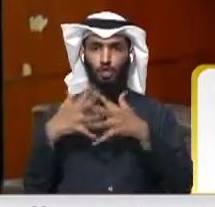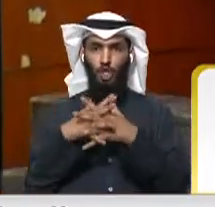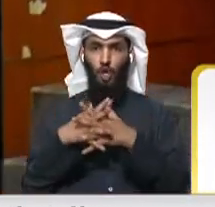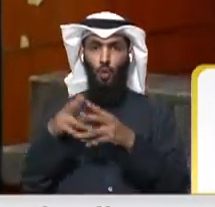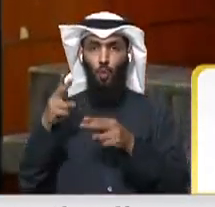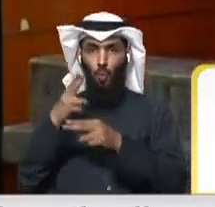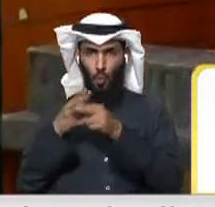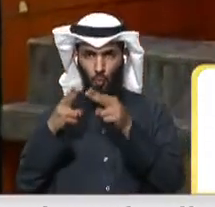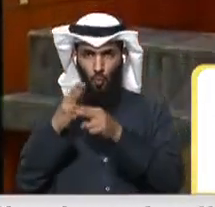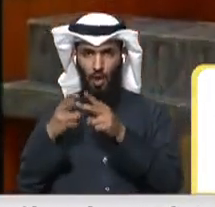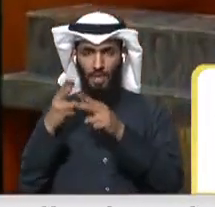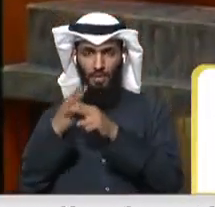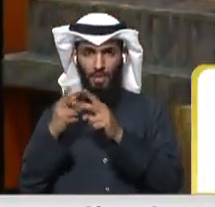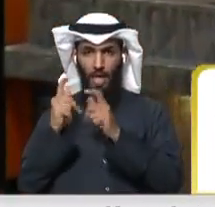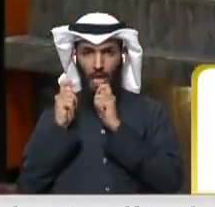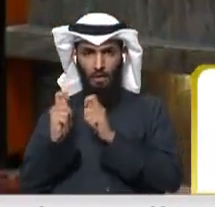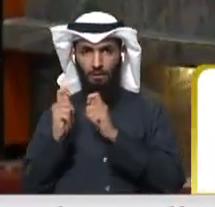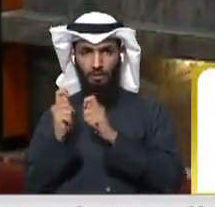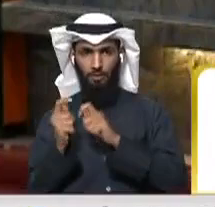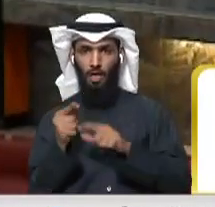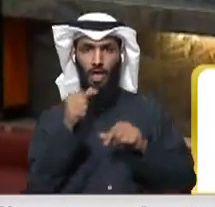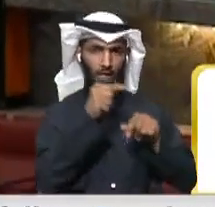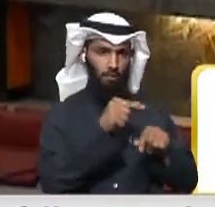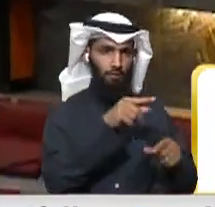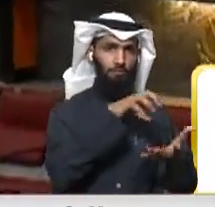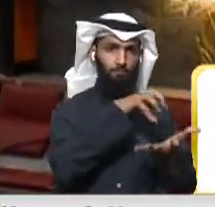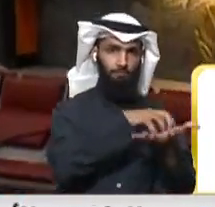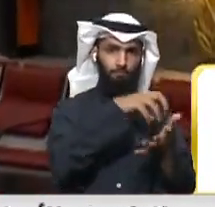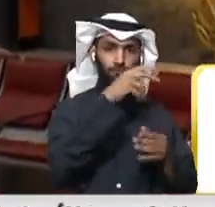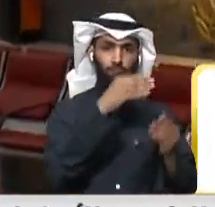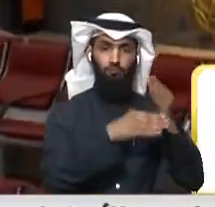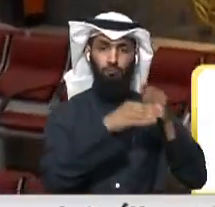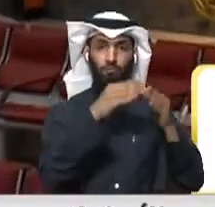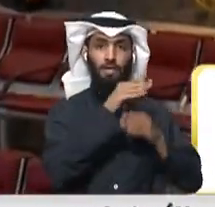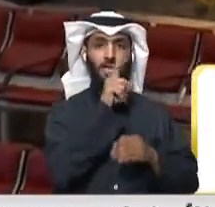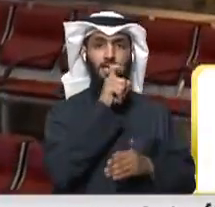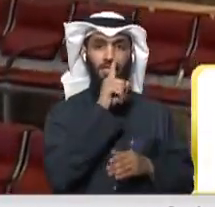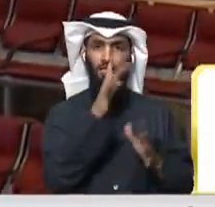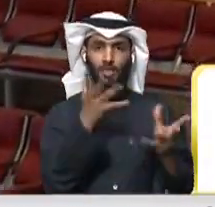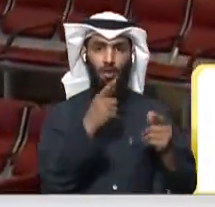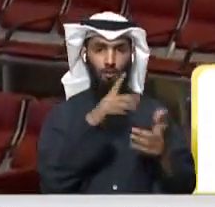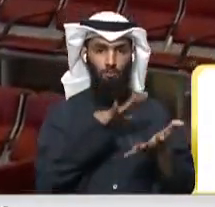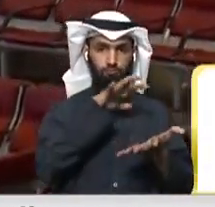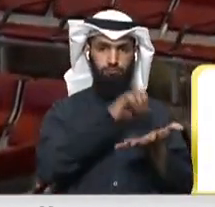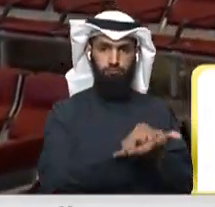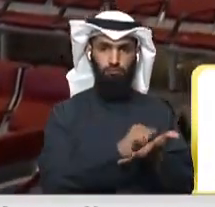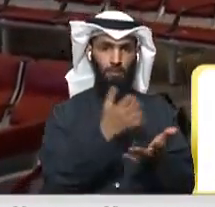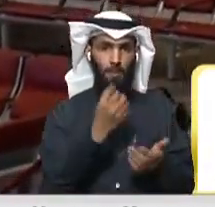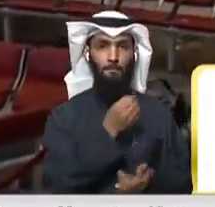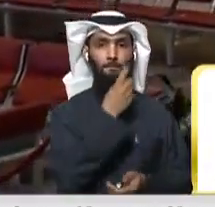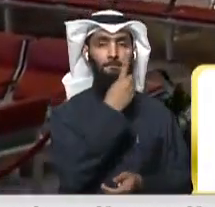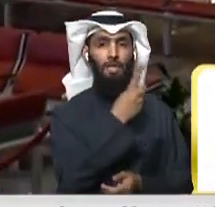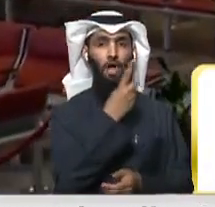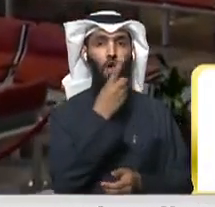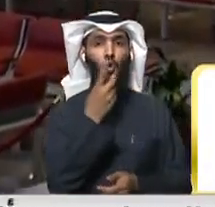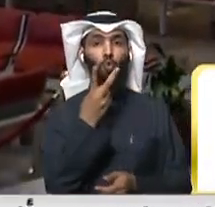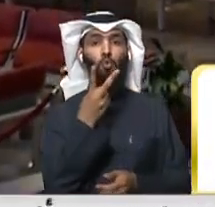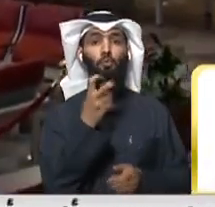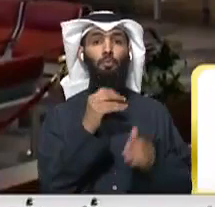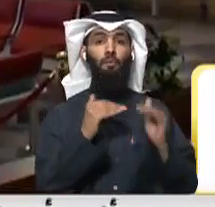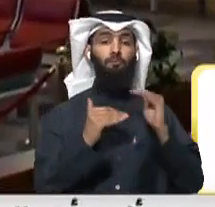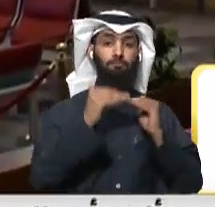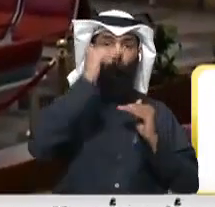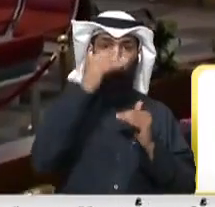التي دخلت السوق القطري بملكيه 100% ليصل الى 170 شركه بينما